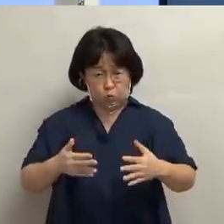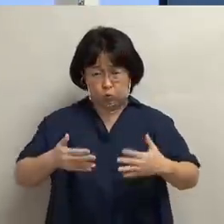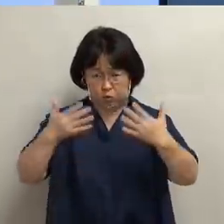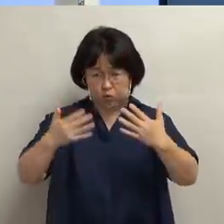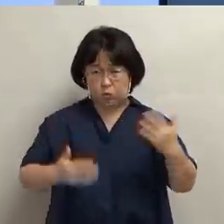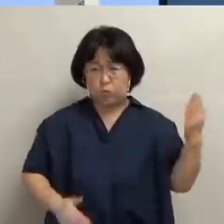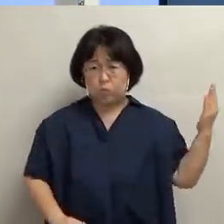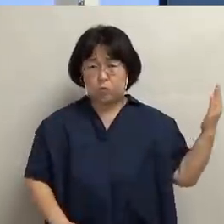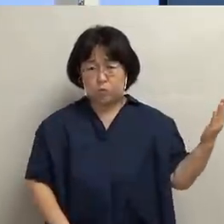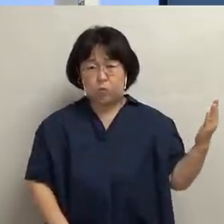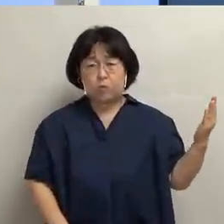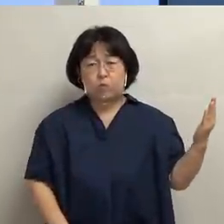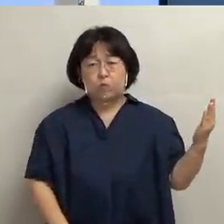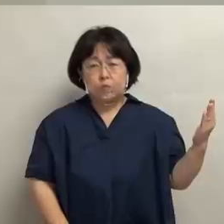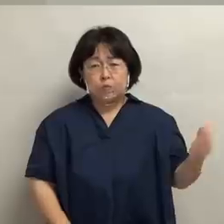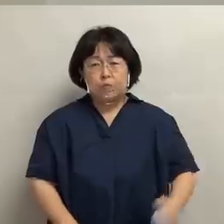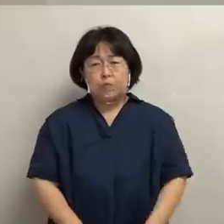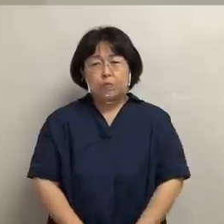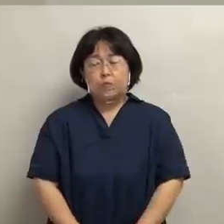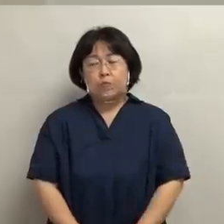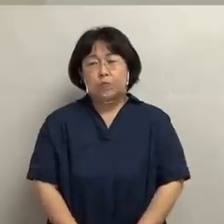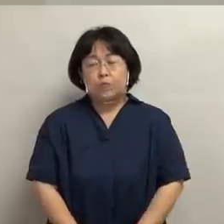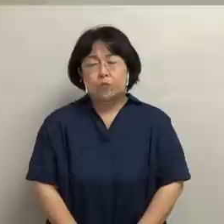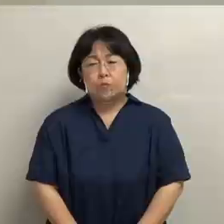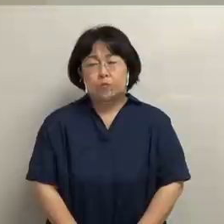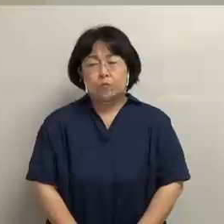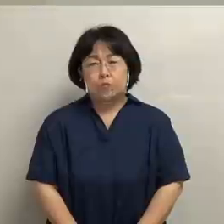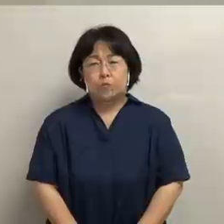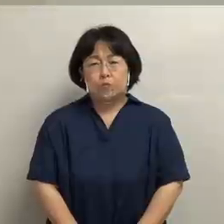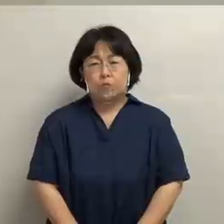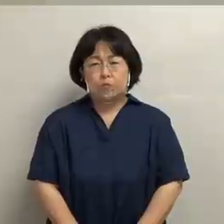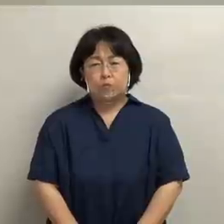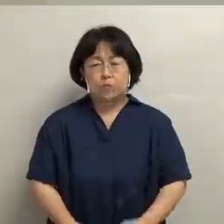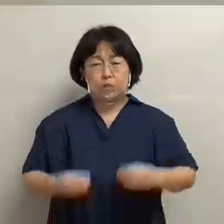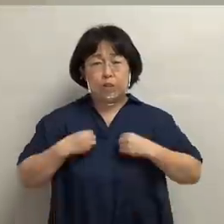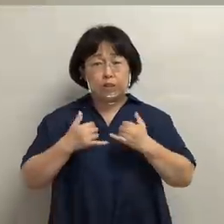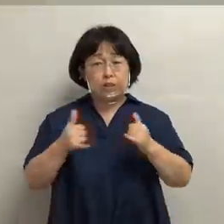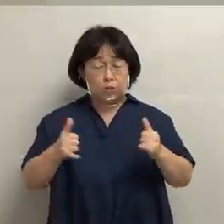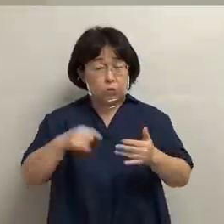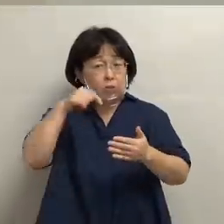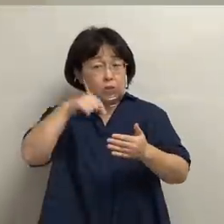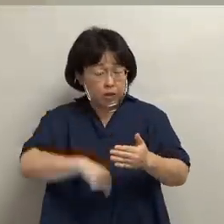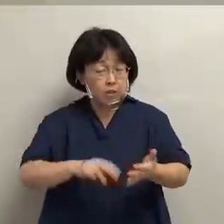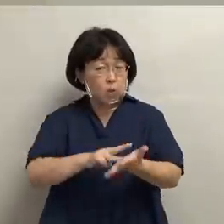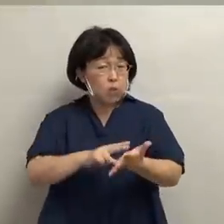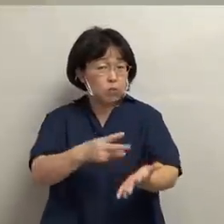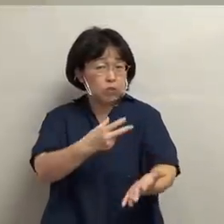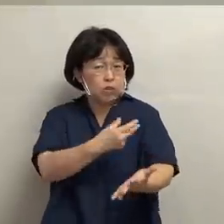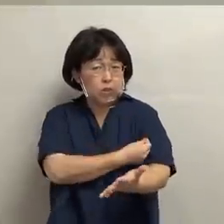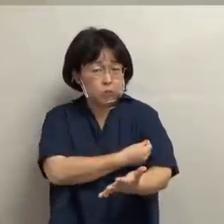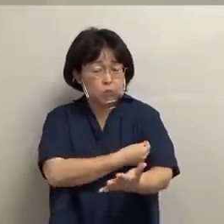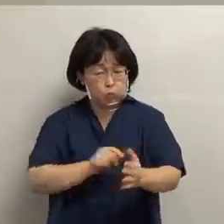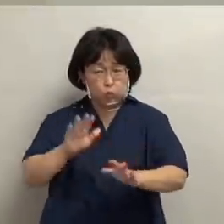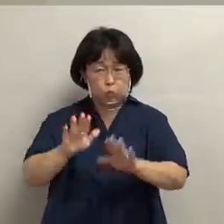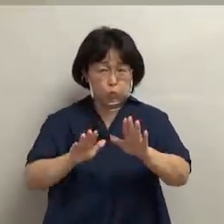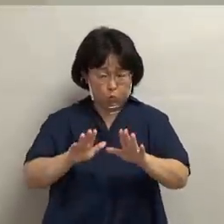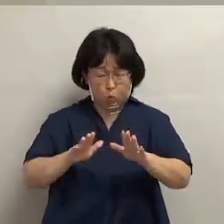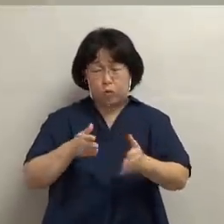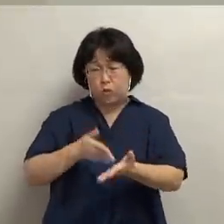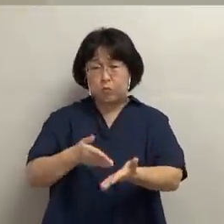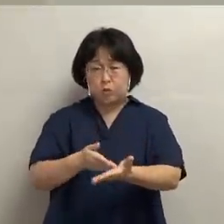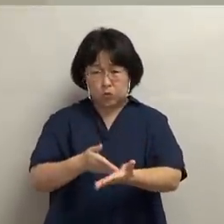報告をしたいと思いますまずですね感染者のワクチン接種状況に良い関して江高校いたし